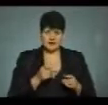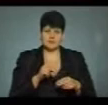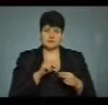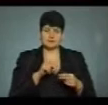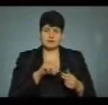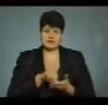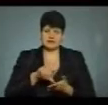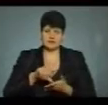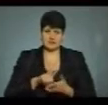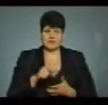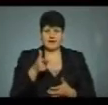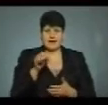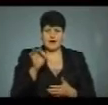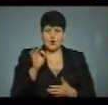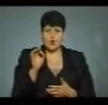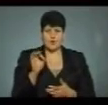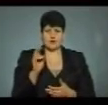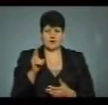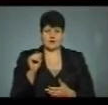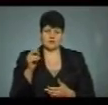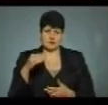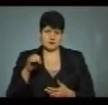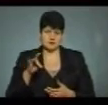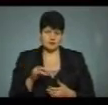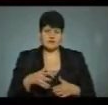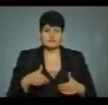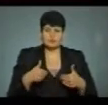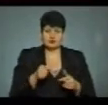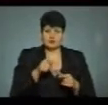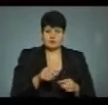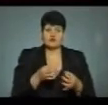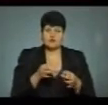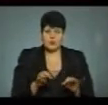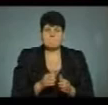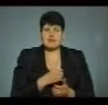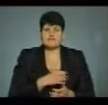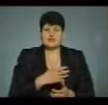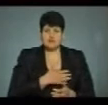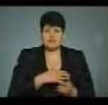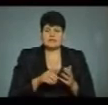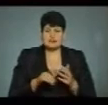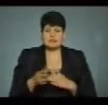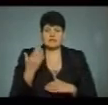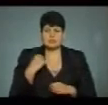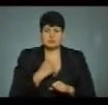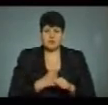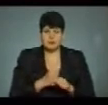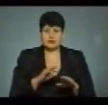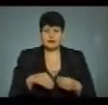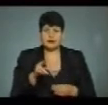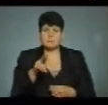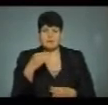держгеокадастру економічного університету. Вони звернулися, щоб їм дозволили приватизувати землі, на яких вони працювали, або ж дали їм паї